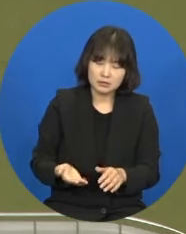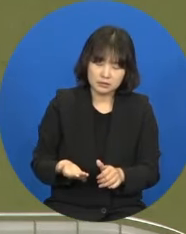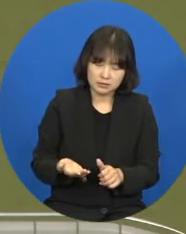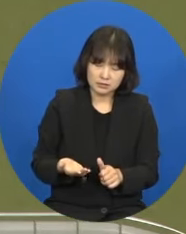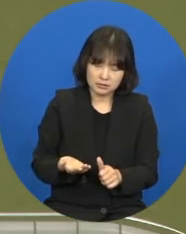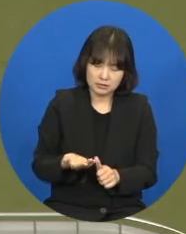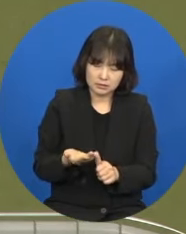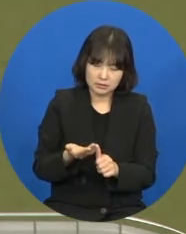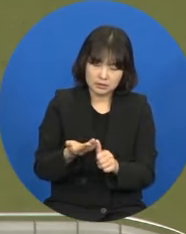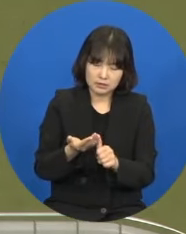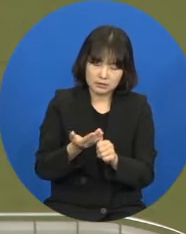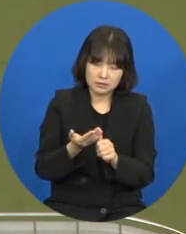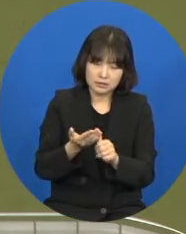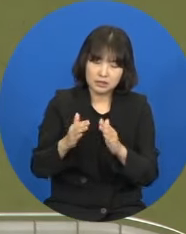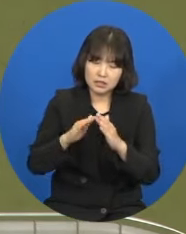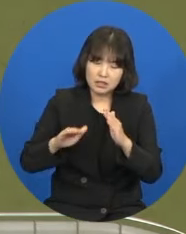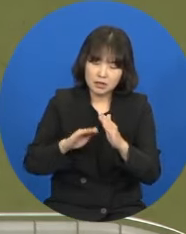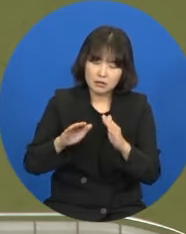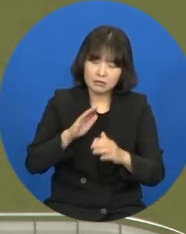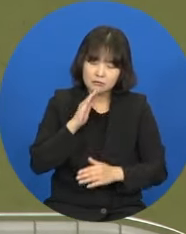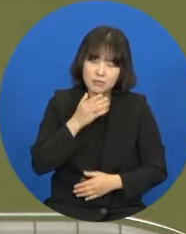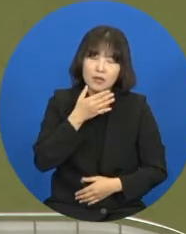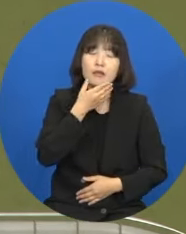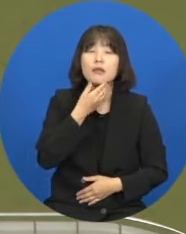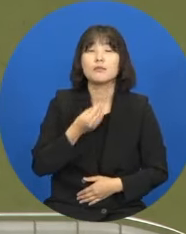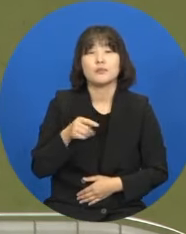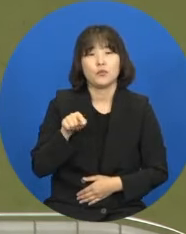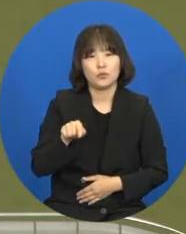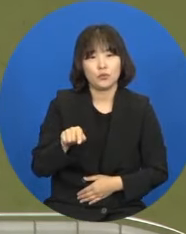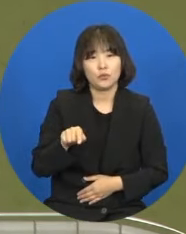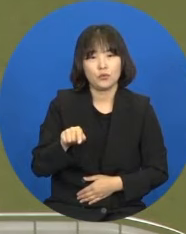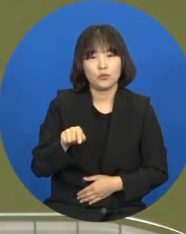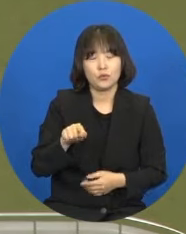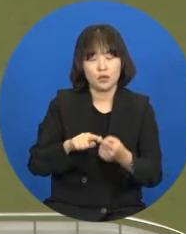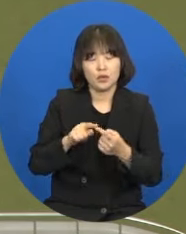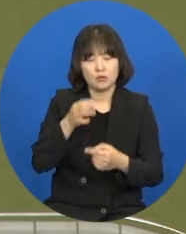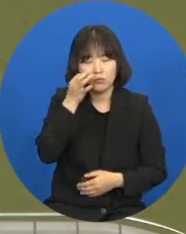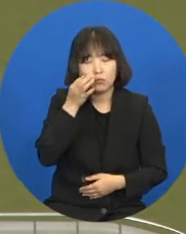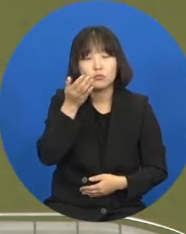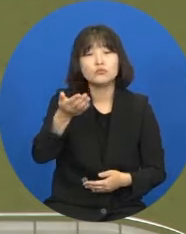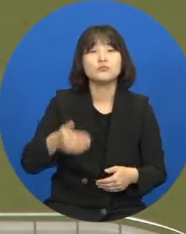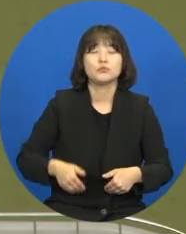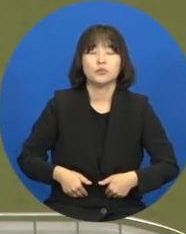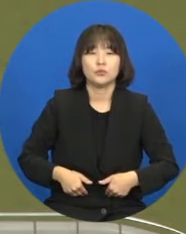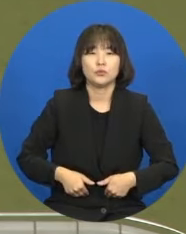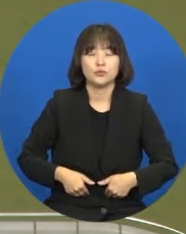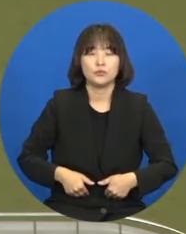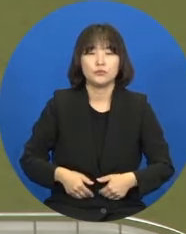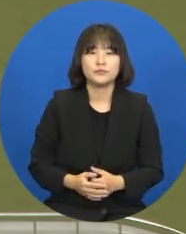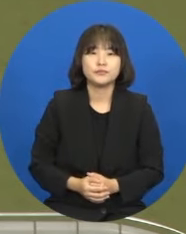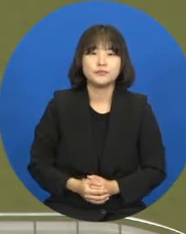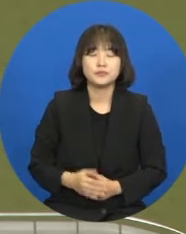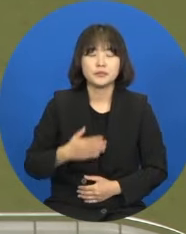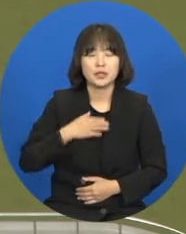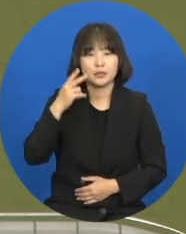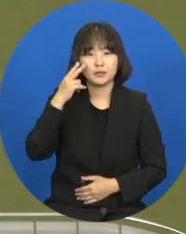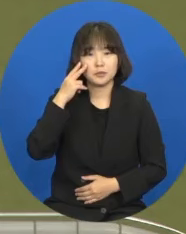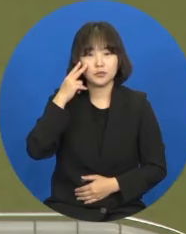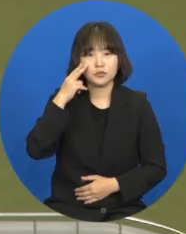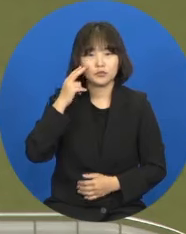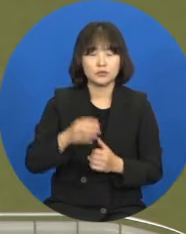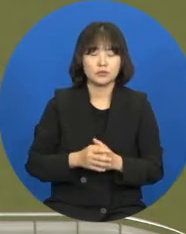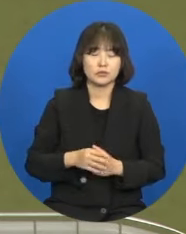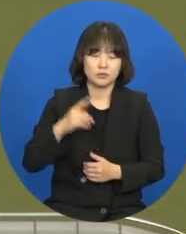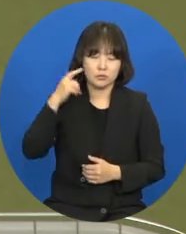자라는 가정이 얼마나 행복한지 보여줄 수 있어야 되죠 제가 한 미국에서